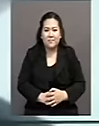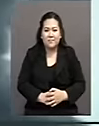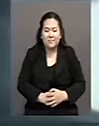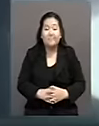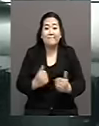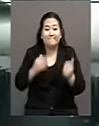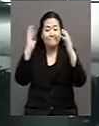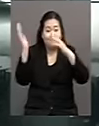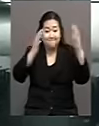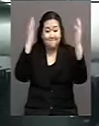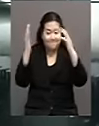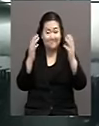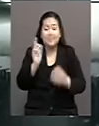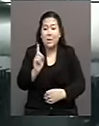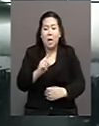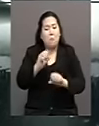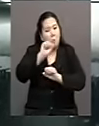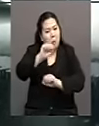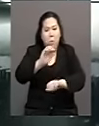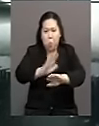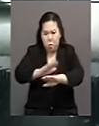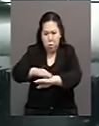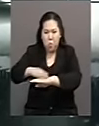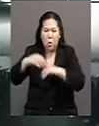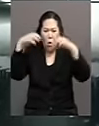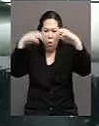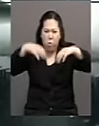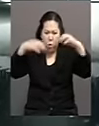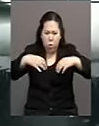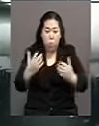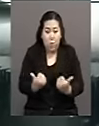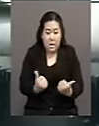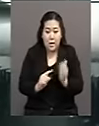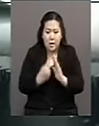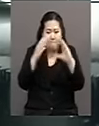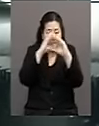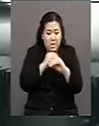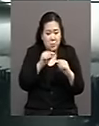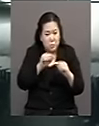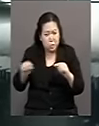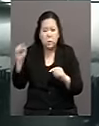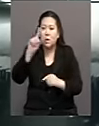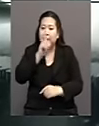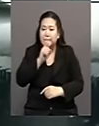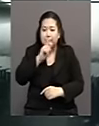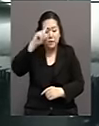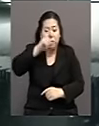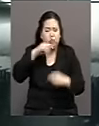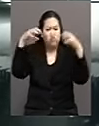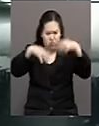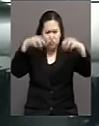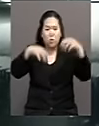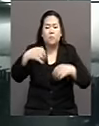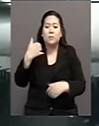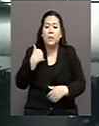ดงนำรเวา ประยาคอวัี้มาพร้อมกัคำเตือนฟ้นทจะตกมาอย่างหนกตงแตช่วงของคำเราือวันนี้ ไปจถง ช่วของวนอาธิษณ์ agoraนอกจากปัจจ่ายที่